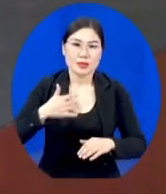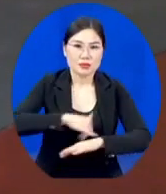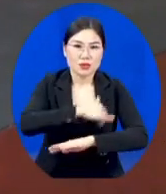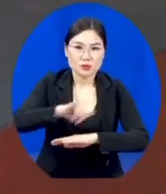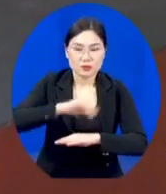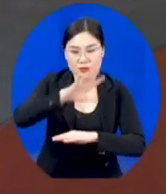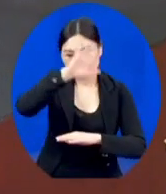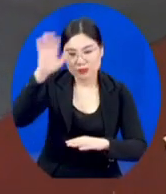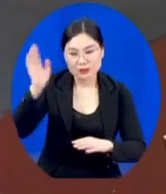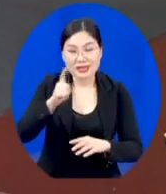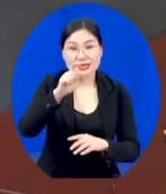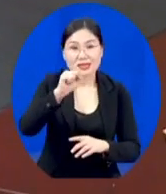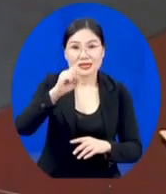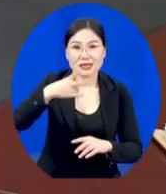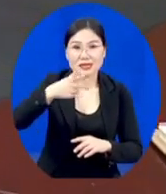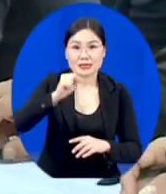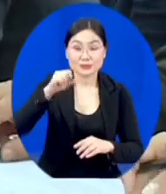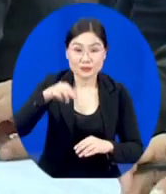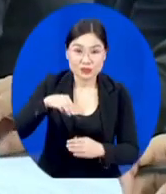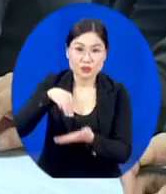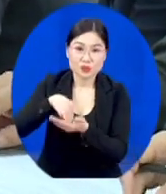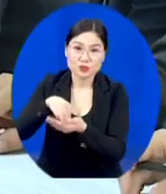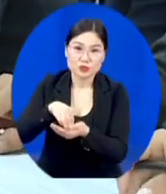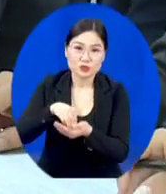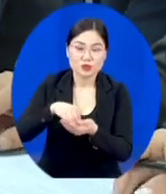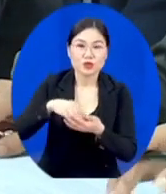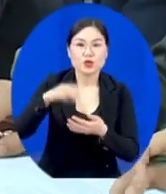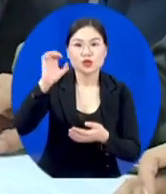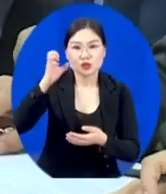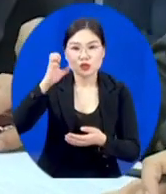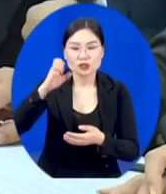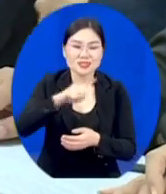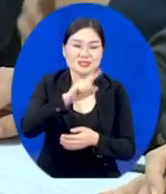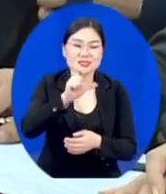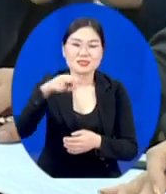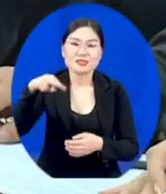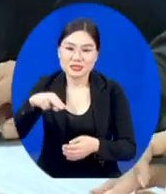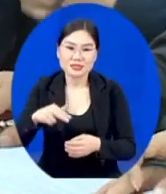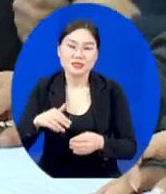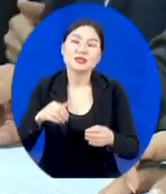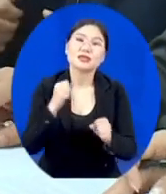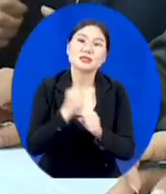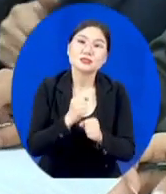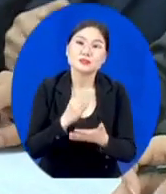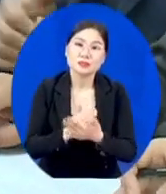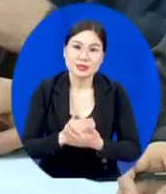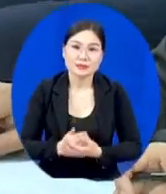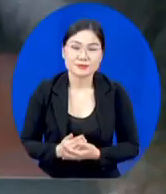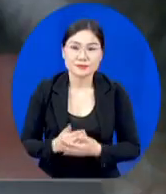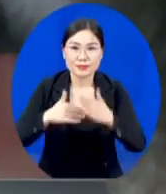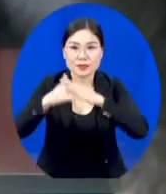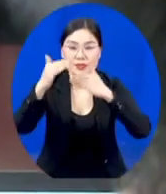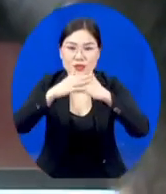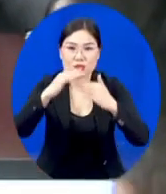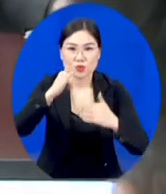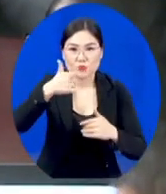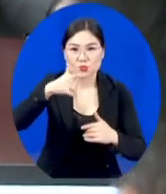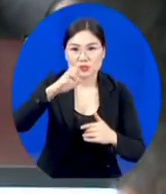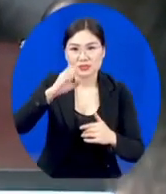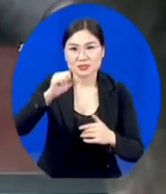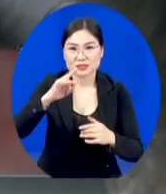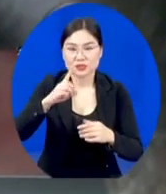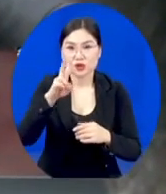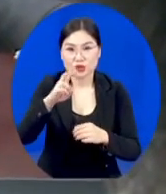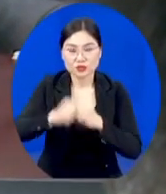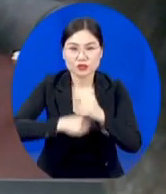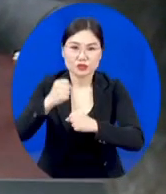манай улс дулаан хангамжийг нэмэгдүүлэх төслийг бүгд найрамдах солонгос улсын хөнгөлтөө зээлэр хэрэгжүүлж байгаа. За барилга угсралтын ажлыг 2